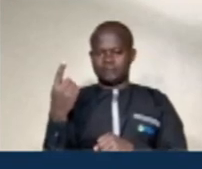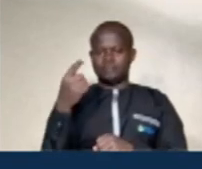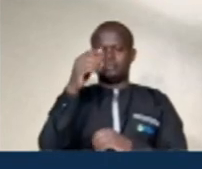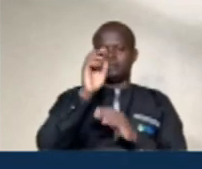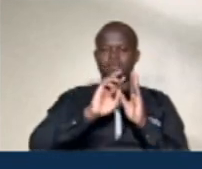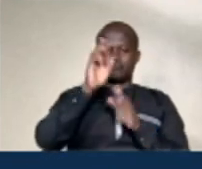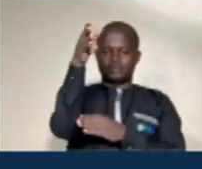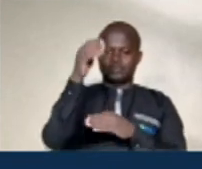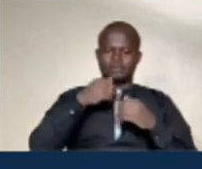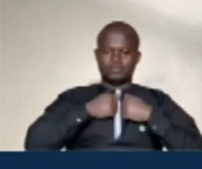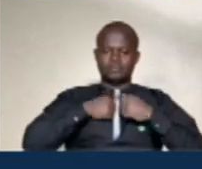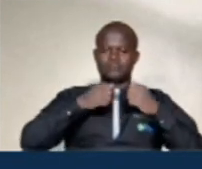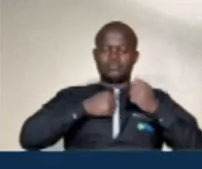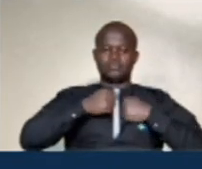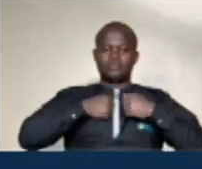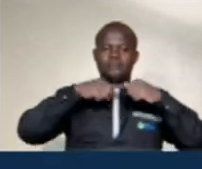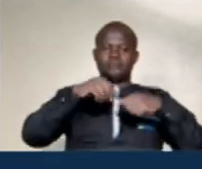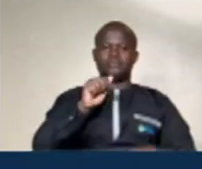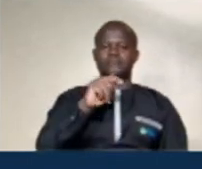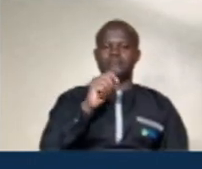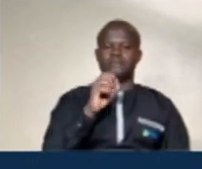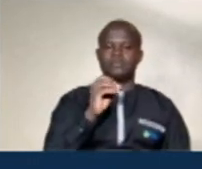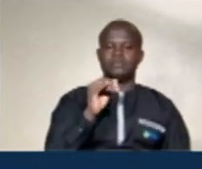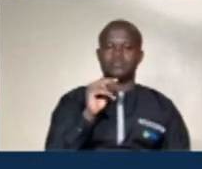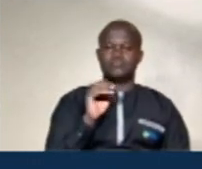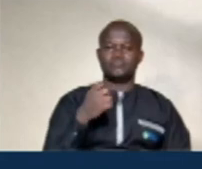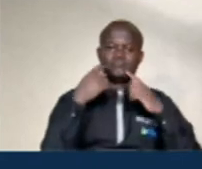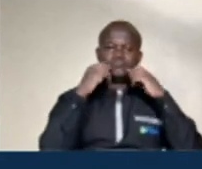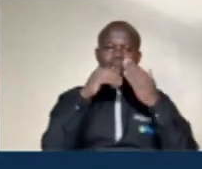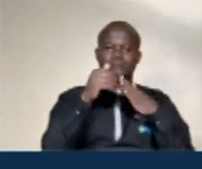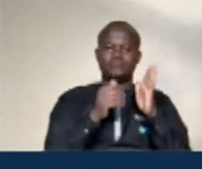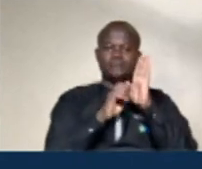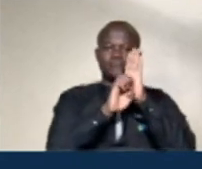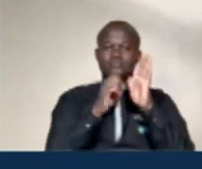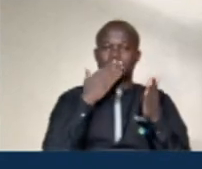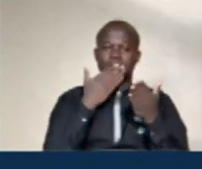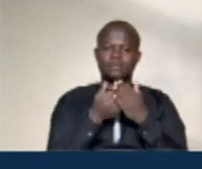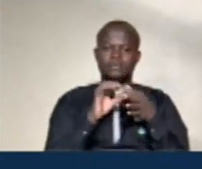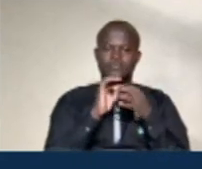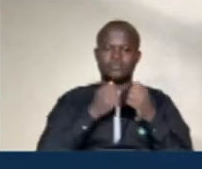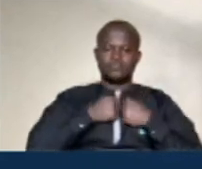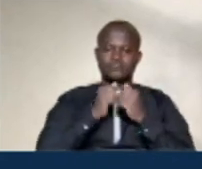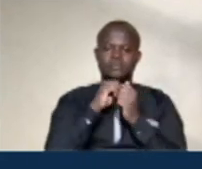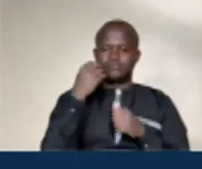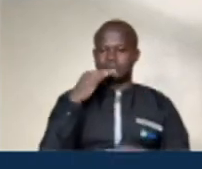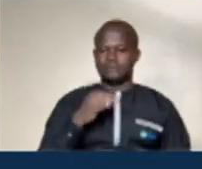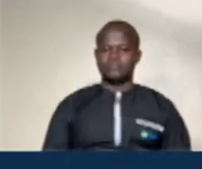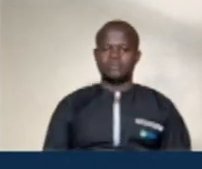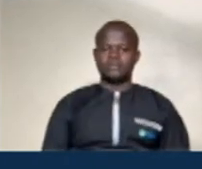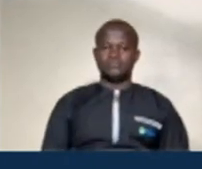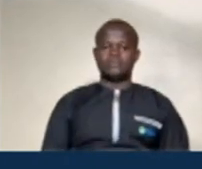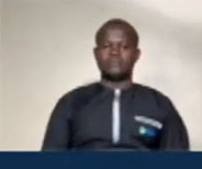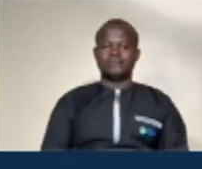Ambasaderi w'Ubufaransa mu Rwanda Antoine Anfray yavuze ko icyo ari ikimenyetso cyiza cy'umubano w'u Rwanda n'Ubufaransa.